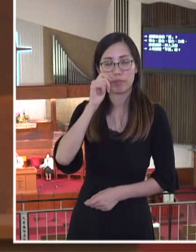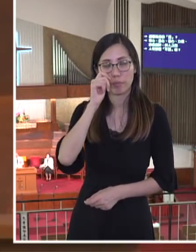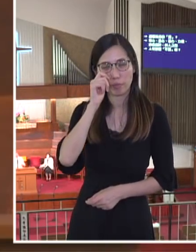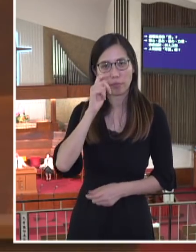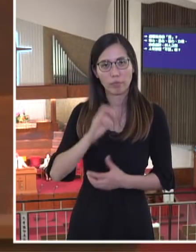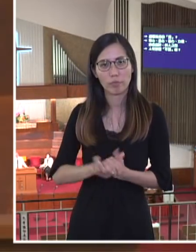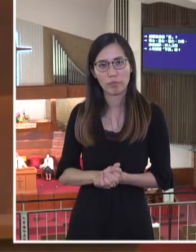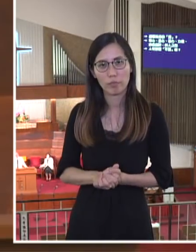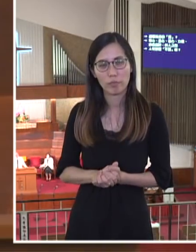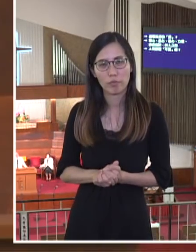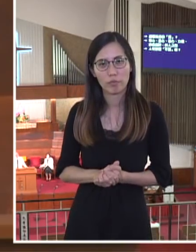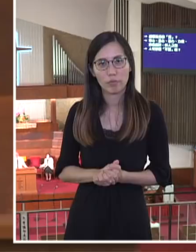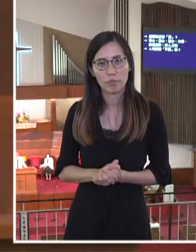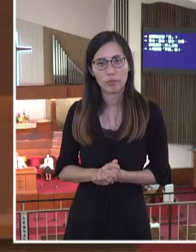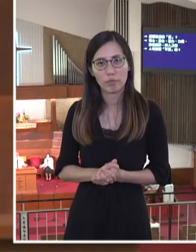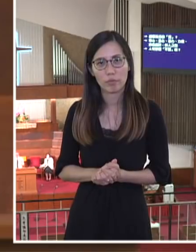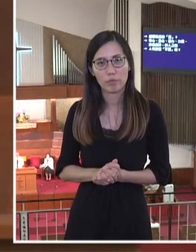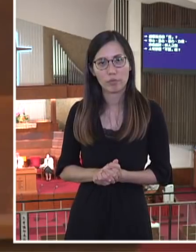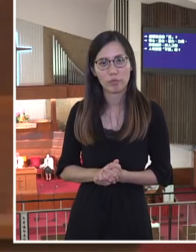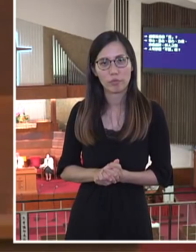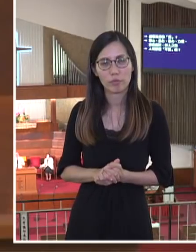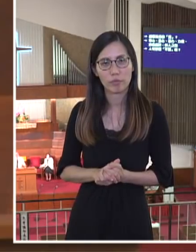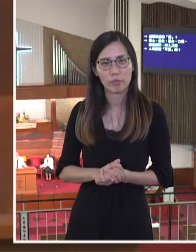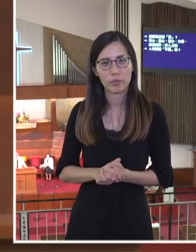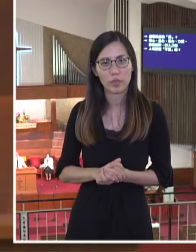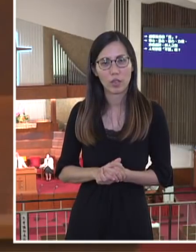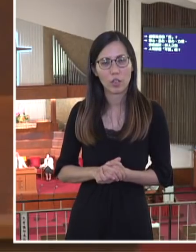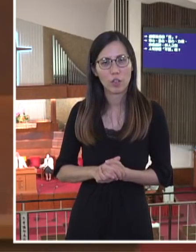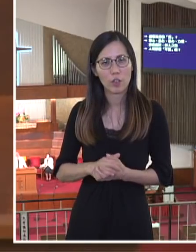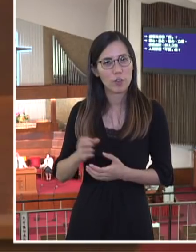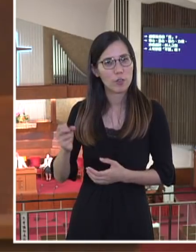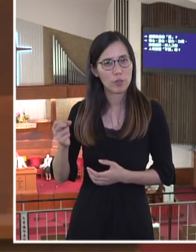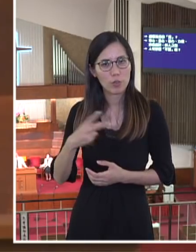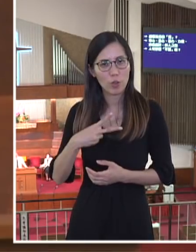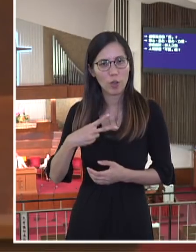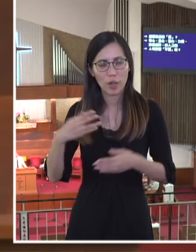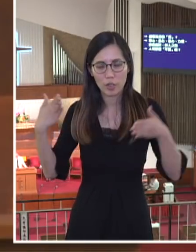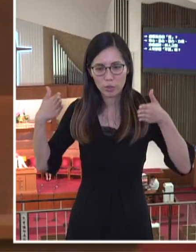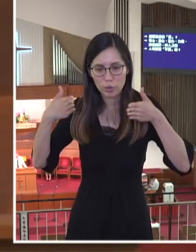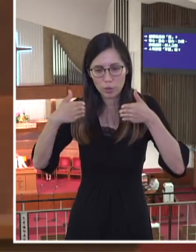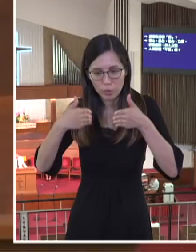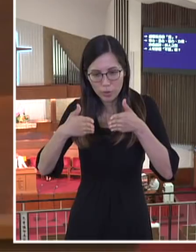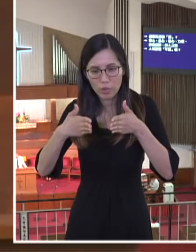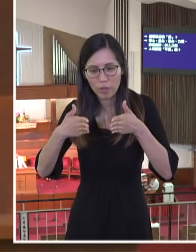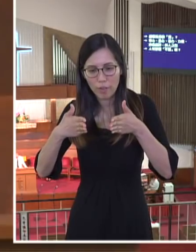是这个不满其实可能我们稍微收窄少少，我跟大家看看个不满的意思是什么呢？